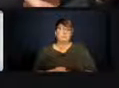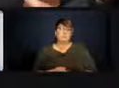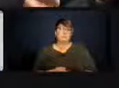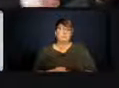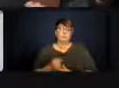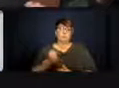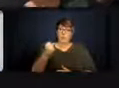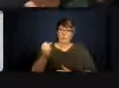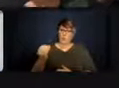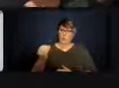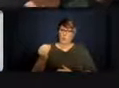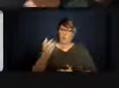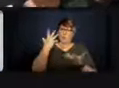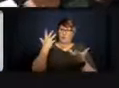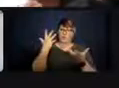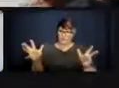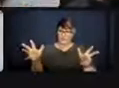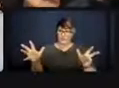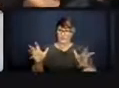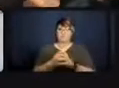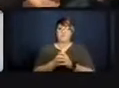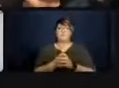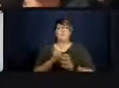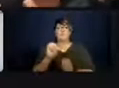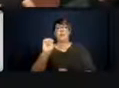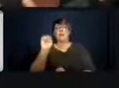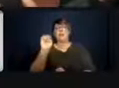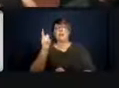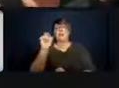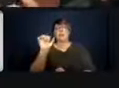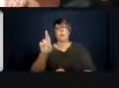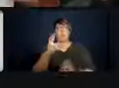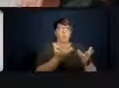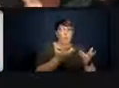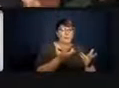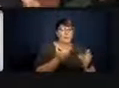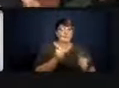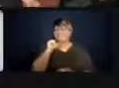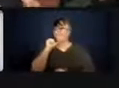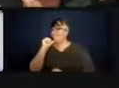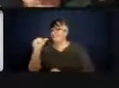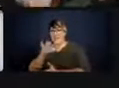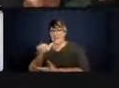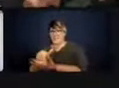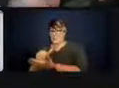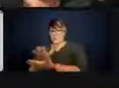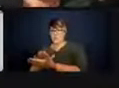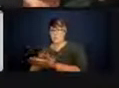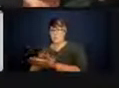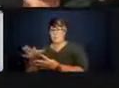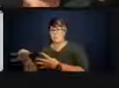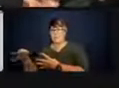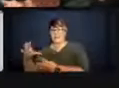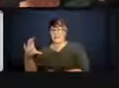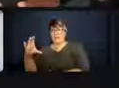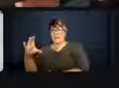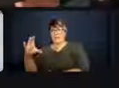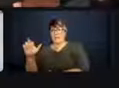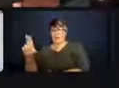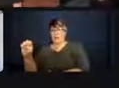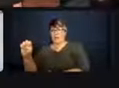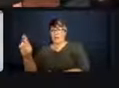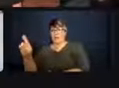حسنا، لكي أختم كلمتي، ما معنى Explore؟ هذا لا يعني